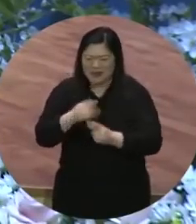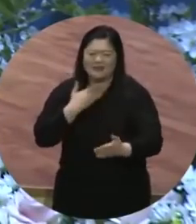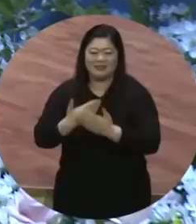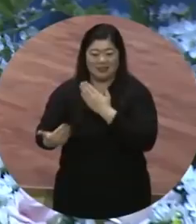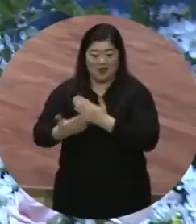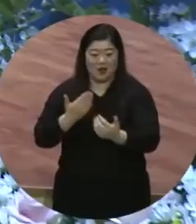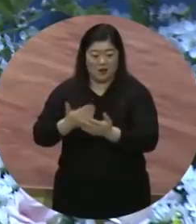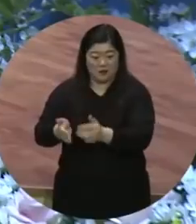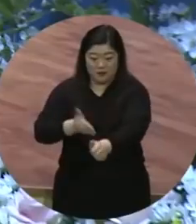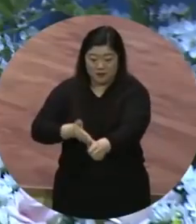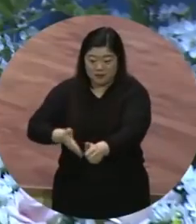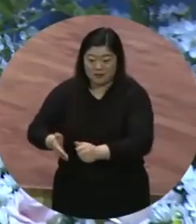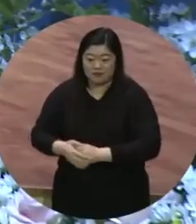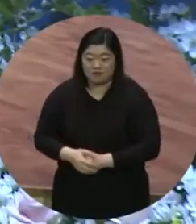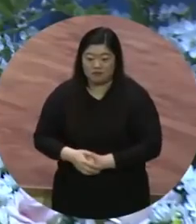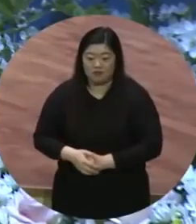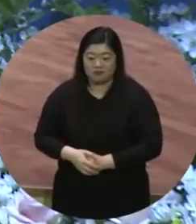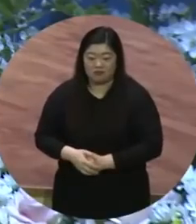지금 나와 함께 돼요.